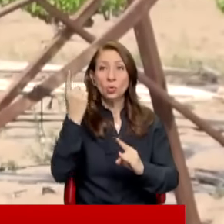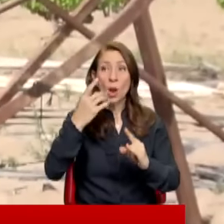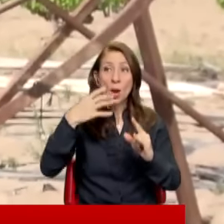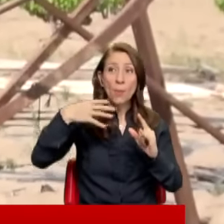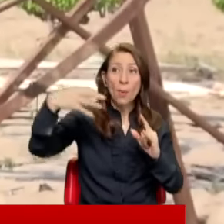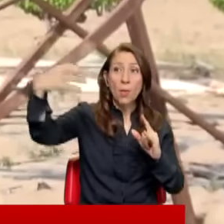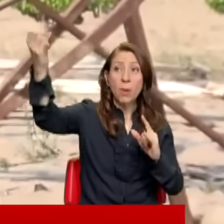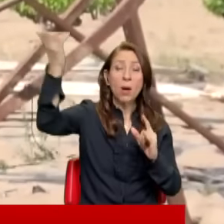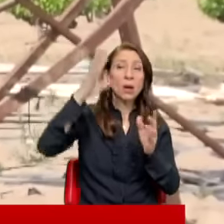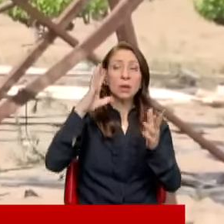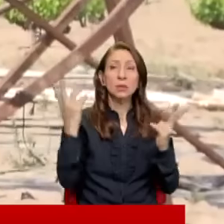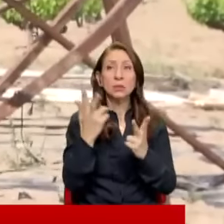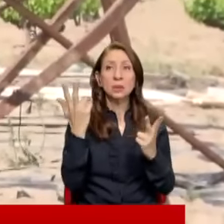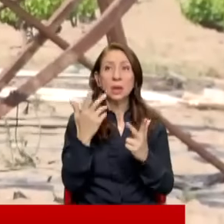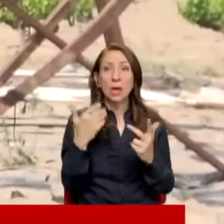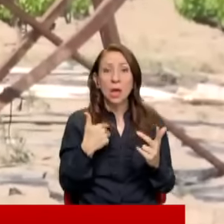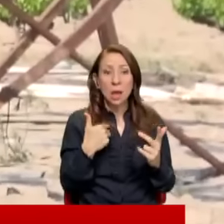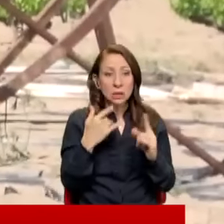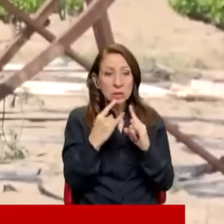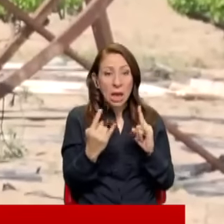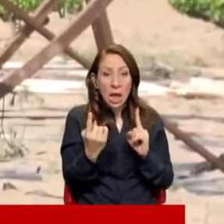diat pat